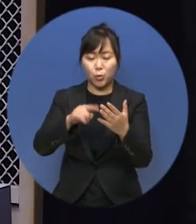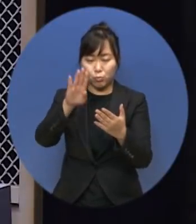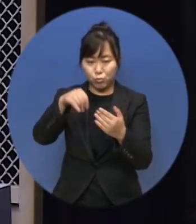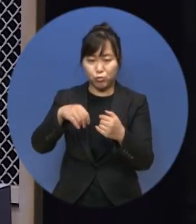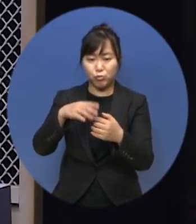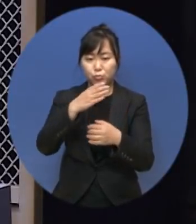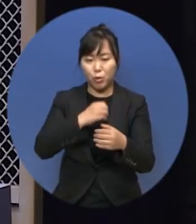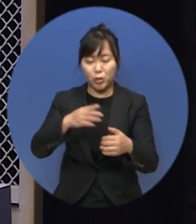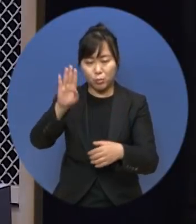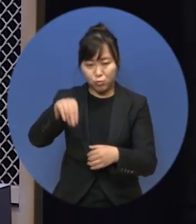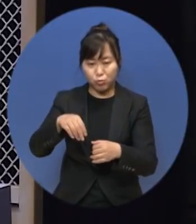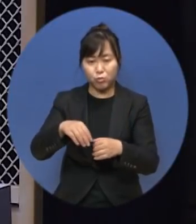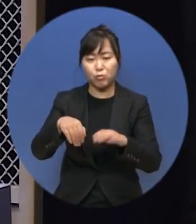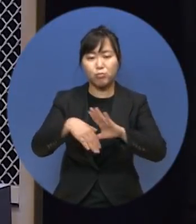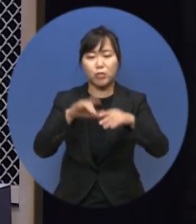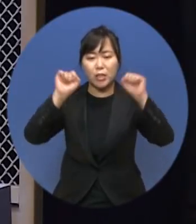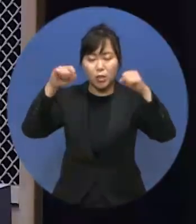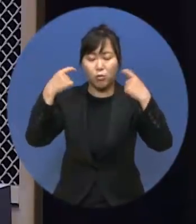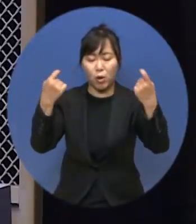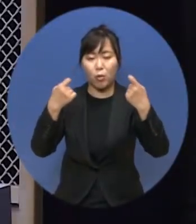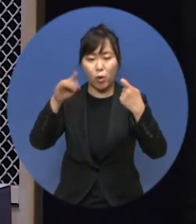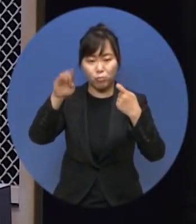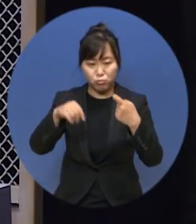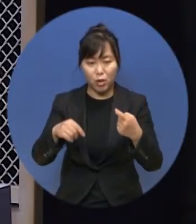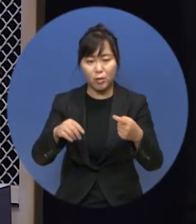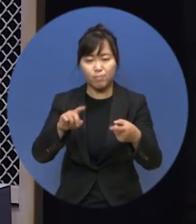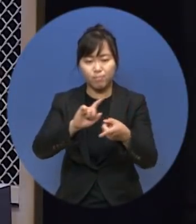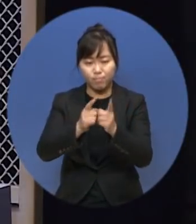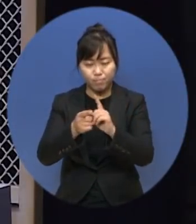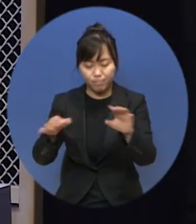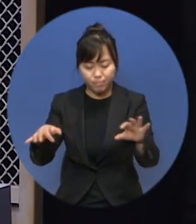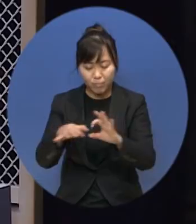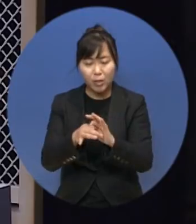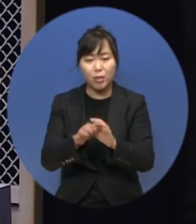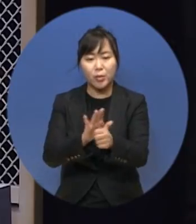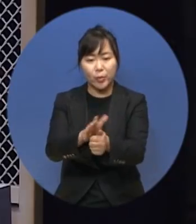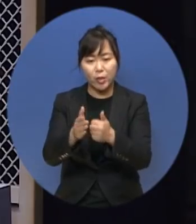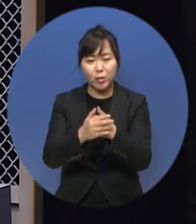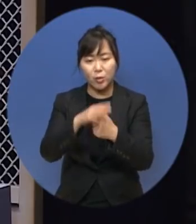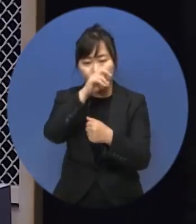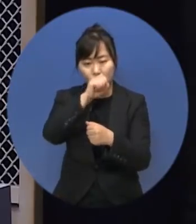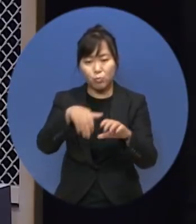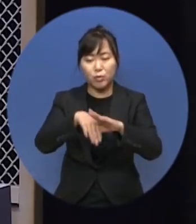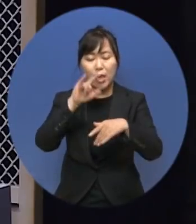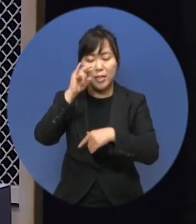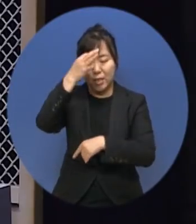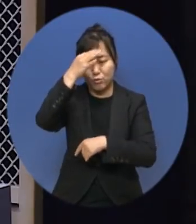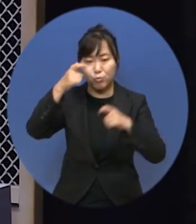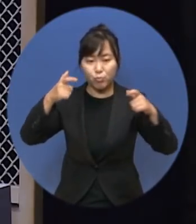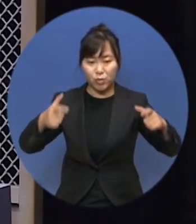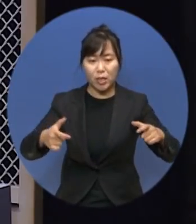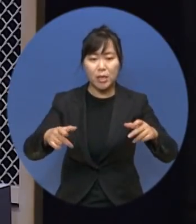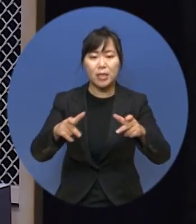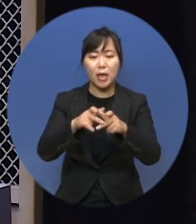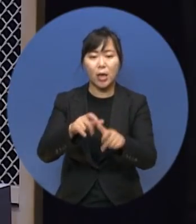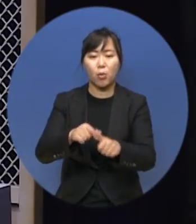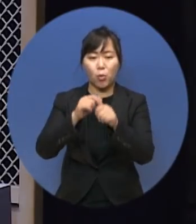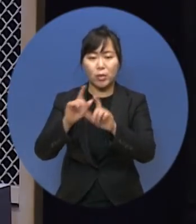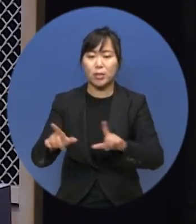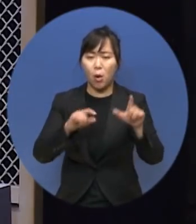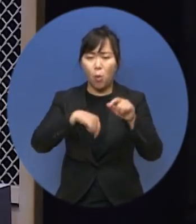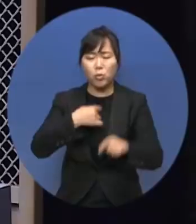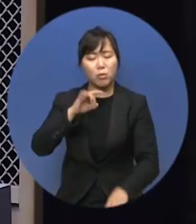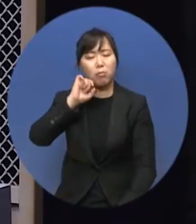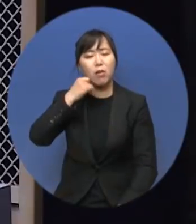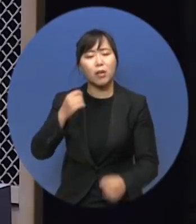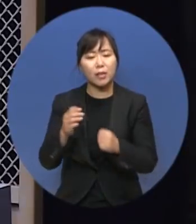복지부, 문화체육관광부와 연계 협력해서 그 함께 양질의 문화예술 분야 장애인 고용 생태계를 혼자서는 할